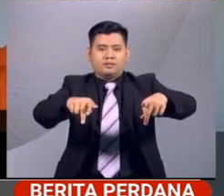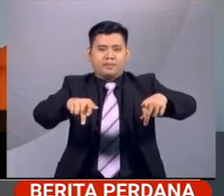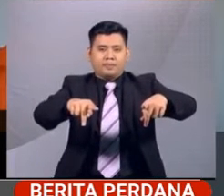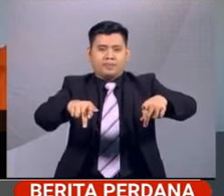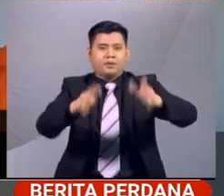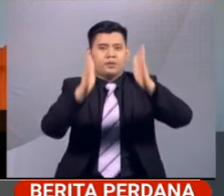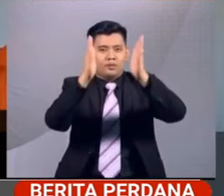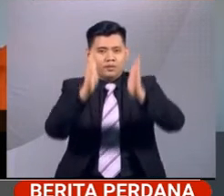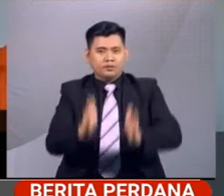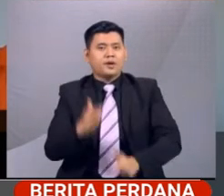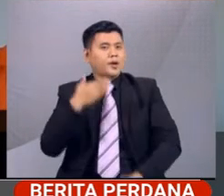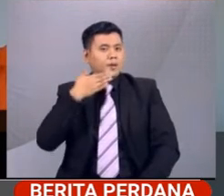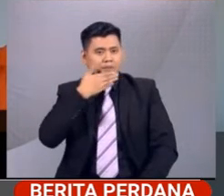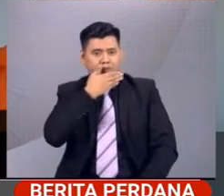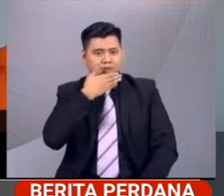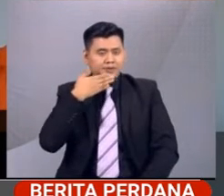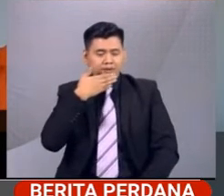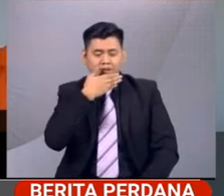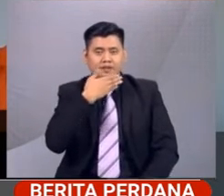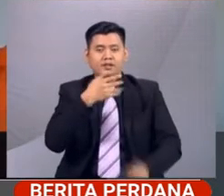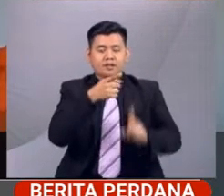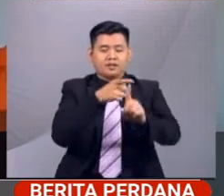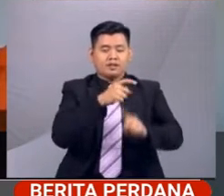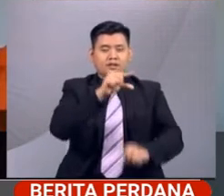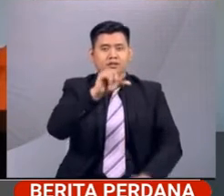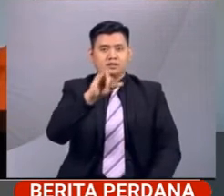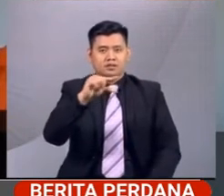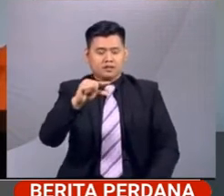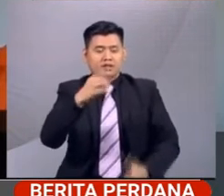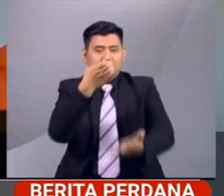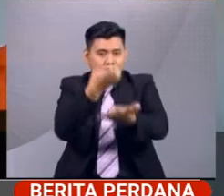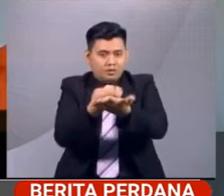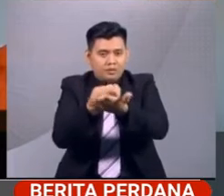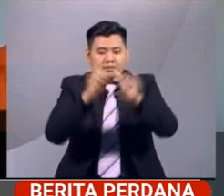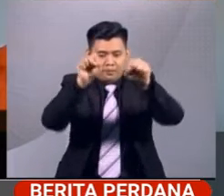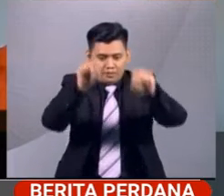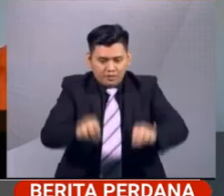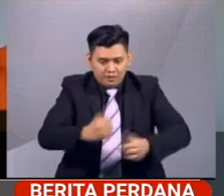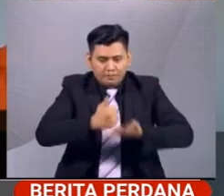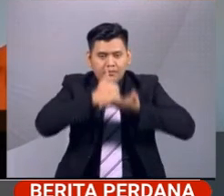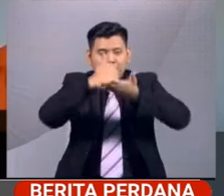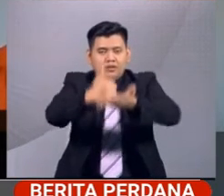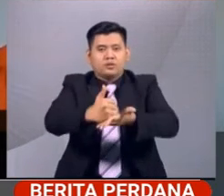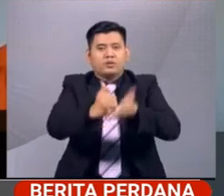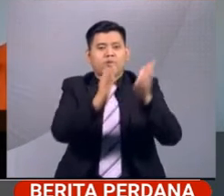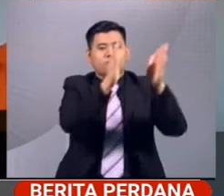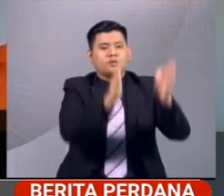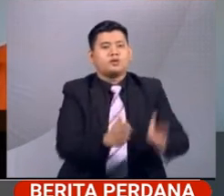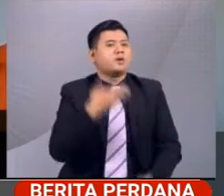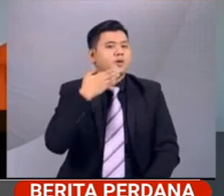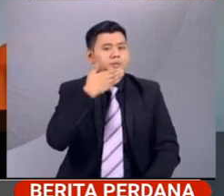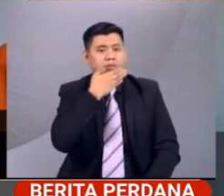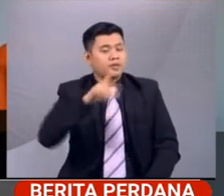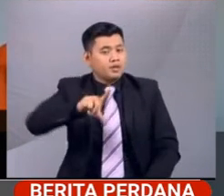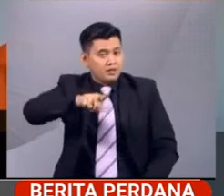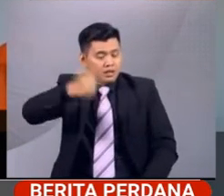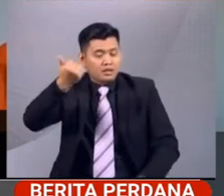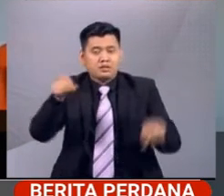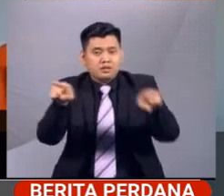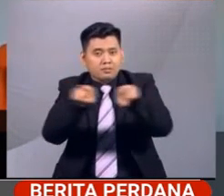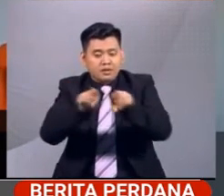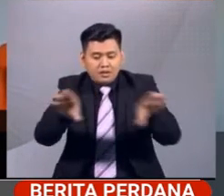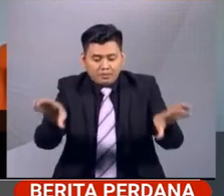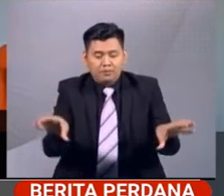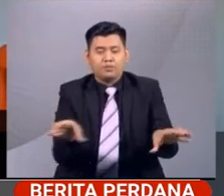beliau yang dalaman dalam gigi ekonomi ini adalah Michael juga ia boleh membantu beliau yang lain seperti yang dilakukan